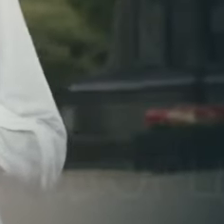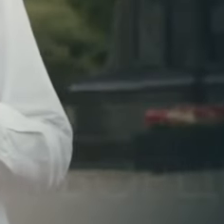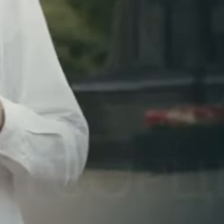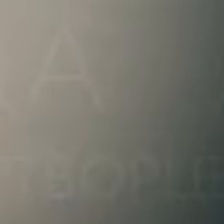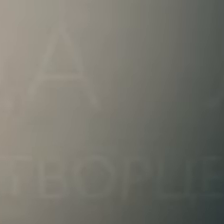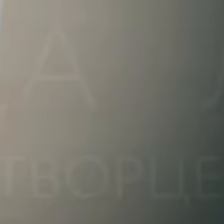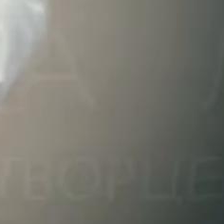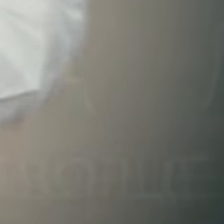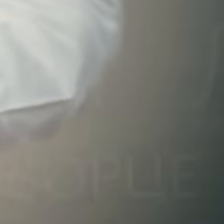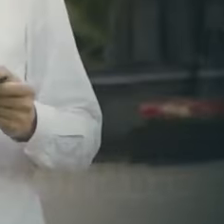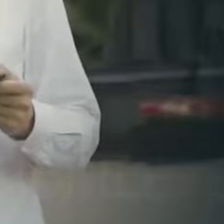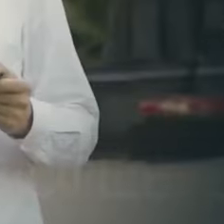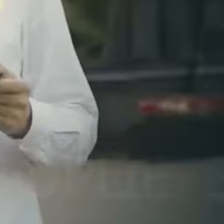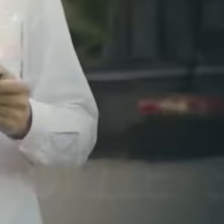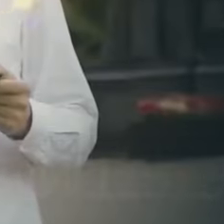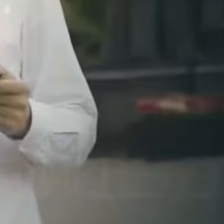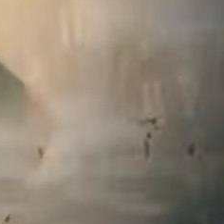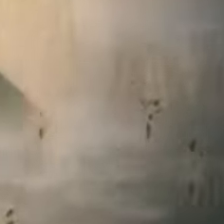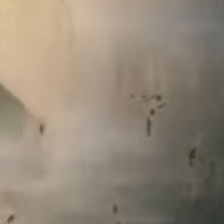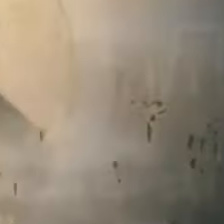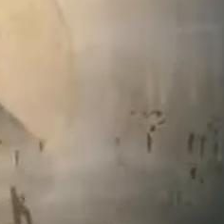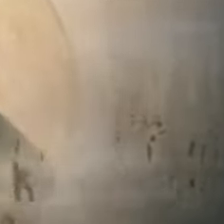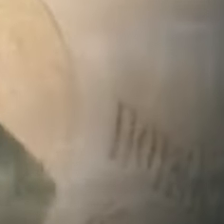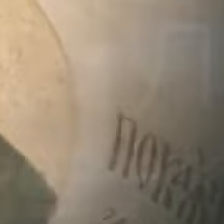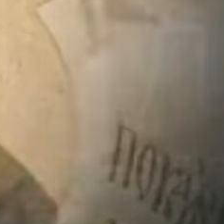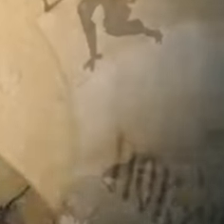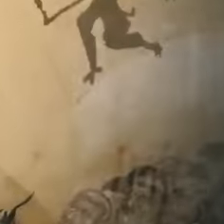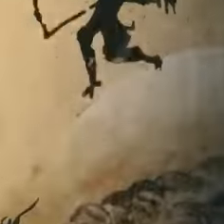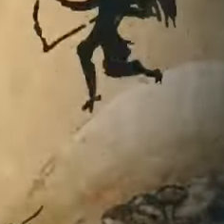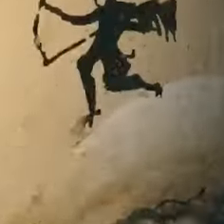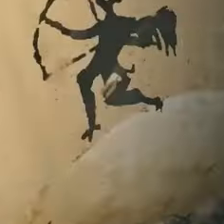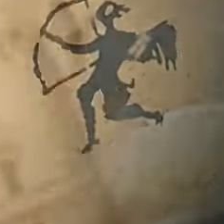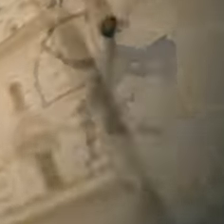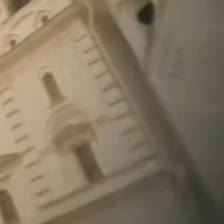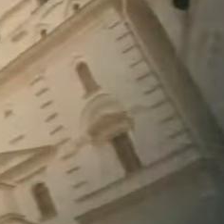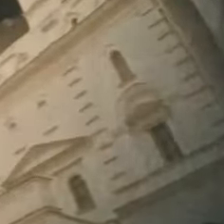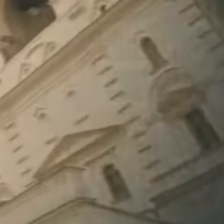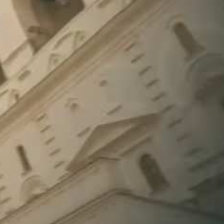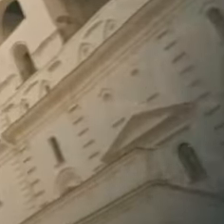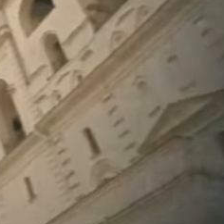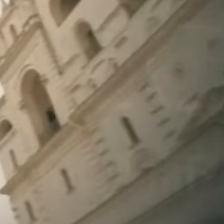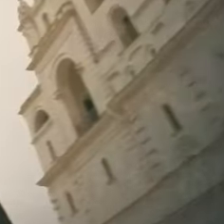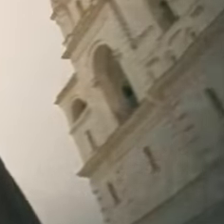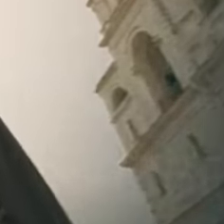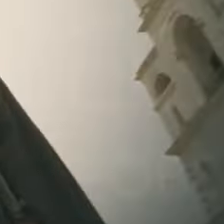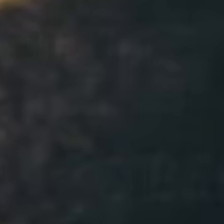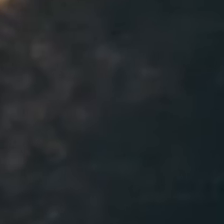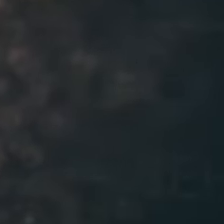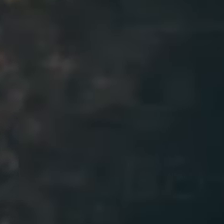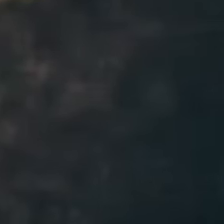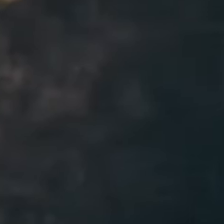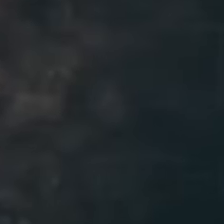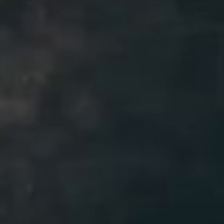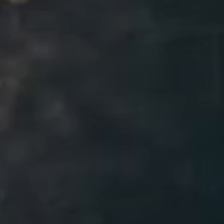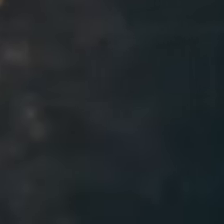Лествичник написал инструкцию восхождения на небо. Протоиерей Игорь Фомин и Борис Корчевников в проекте «Лествица»